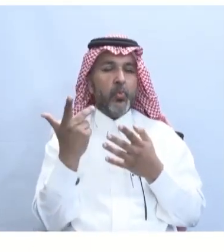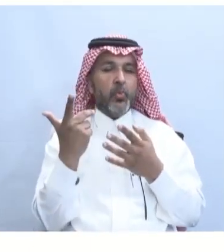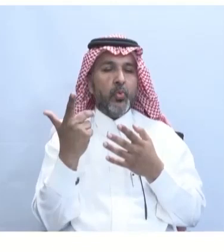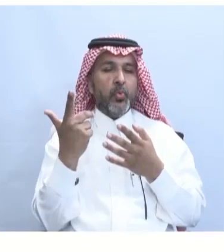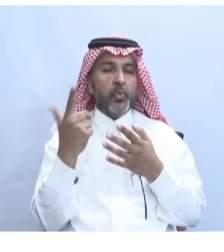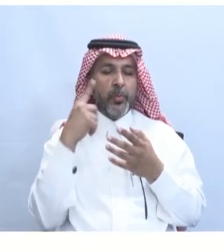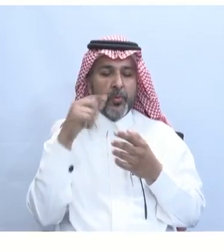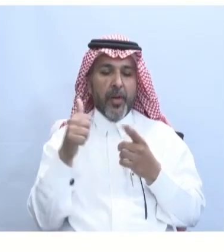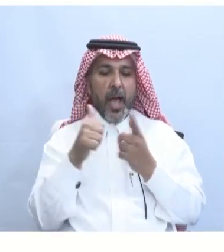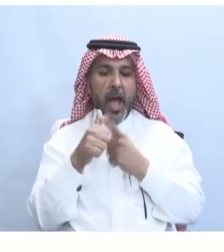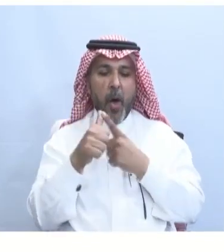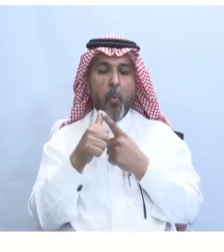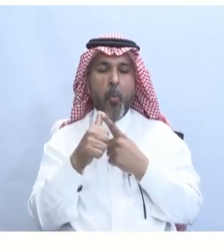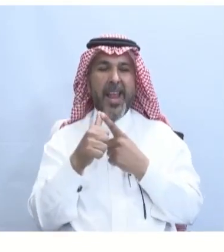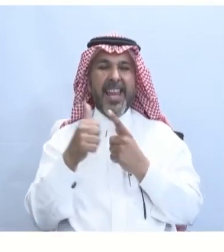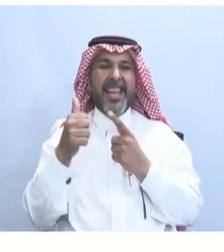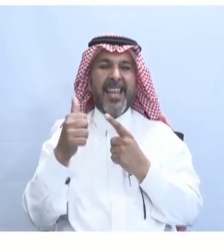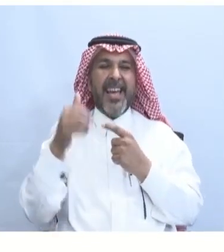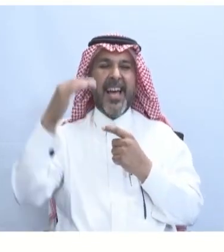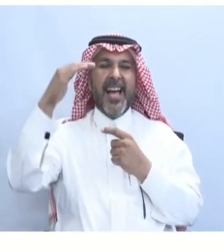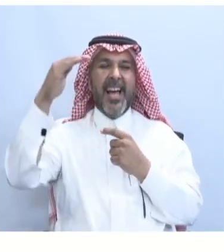انها حضاره ماذا